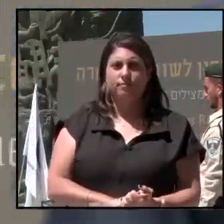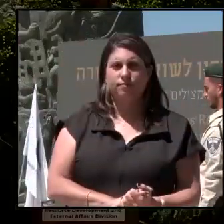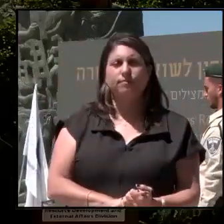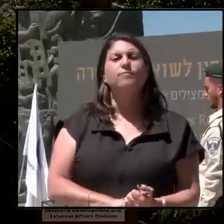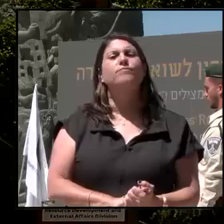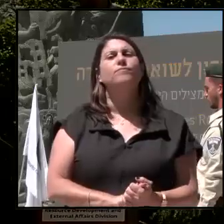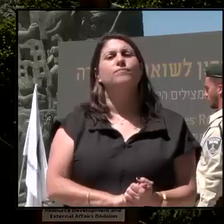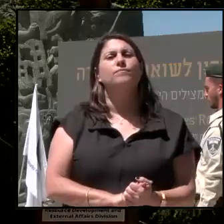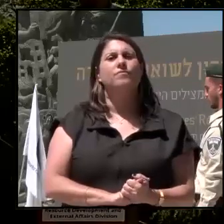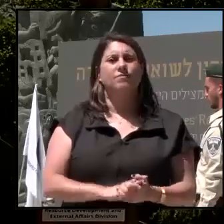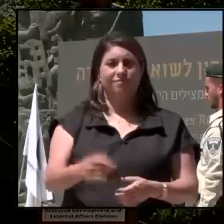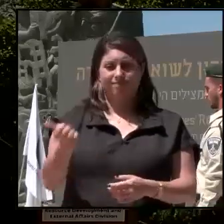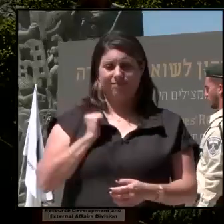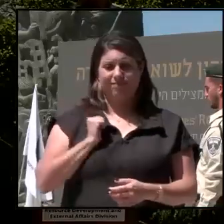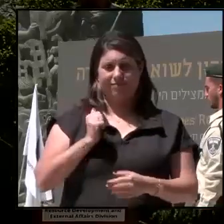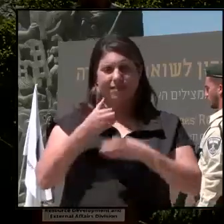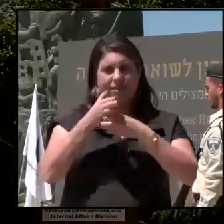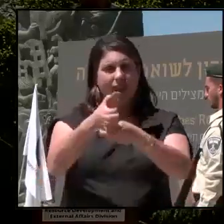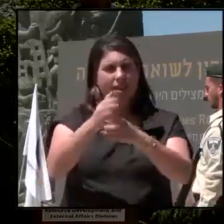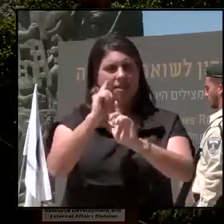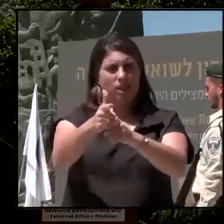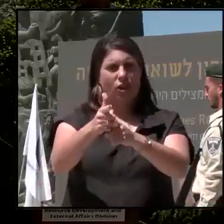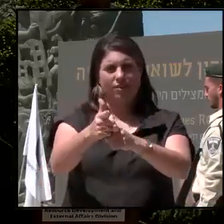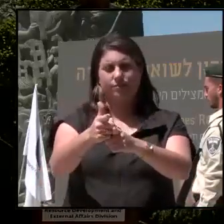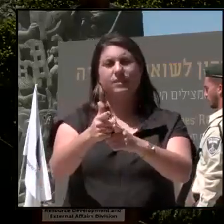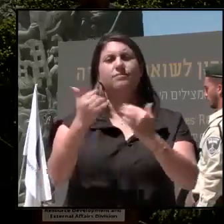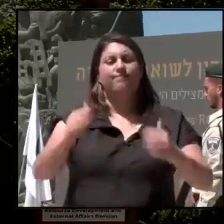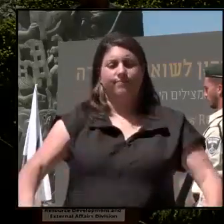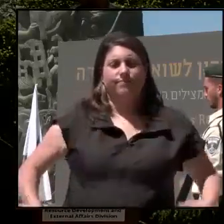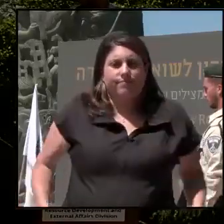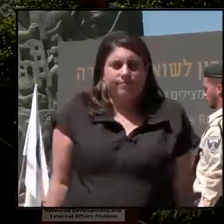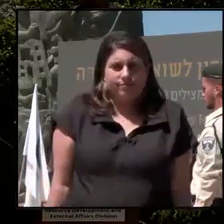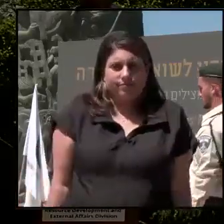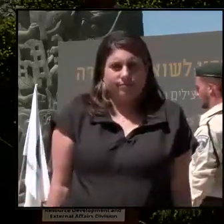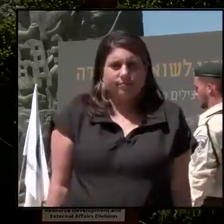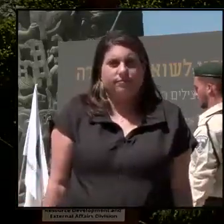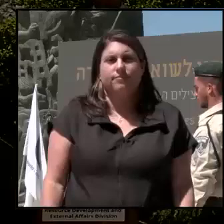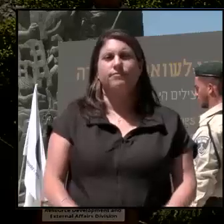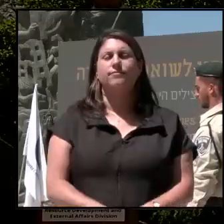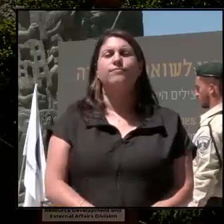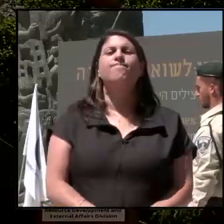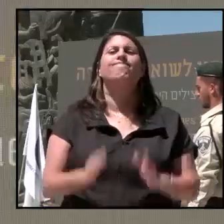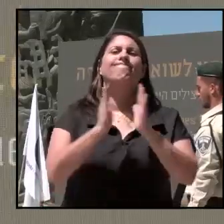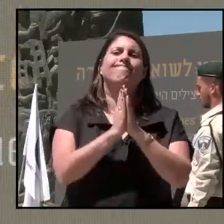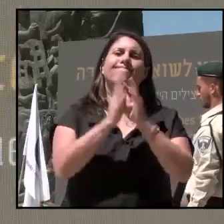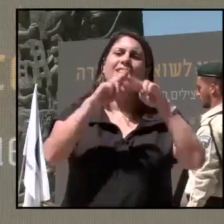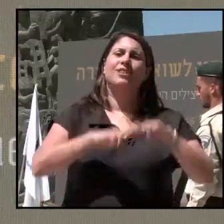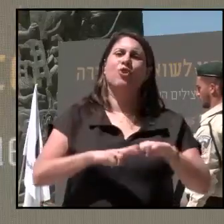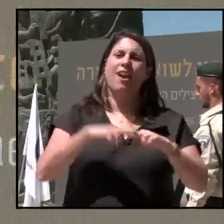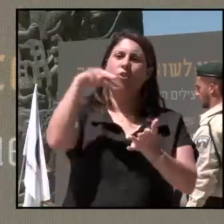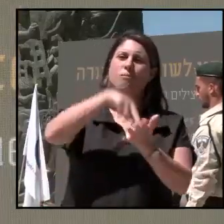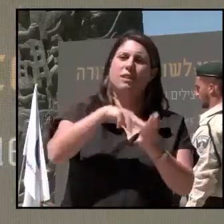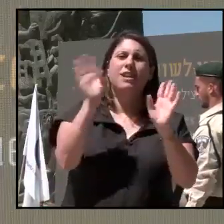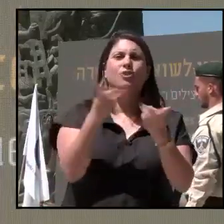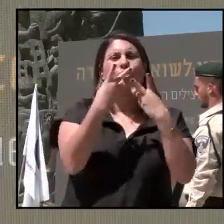שמר יציג תשקו. ציג, שיק. שמר יבוא לנוח, מאוד נוח. אנה יישארו עומדים לשירת